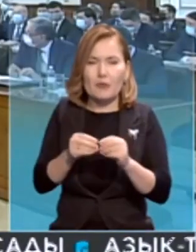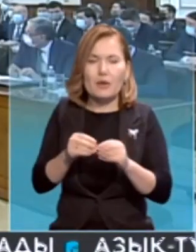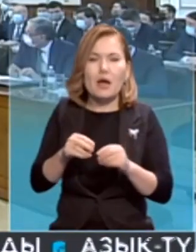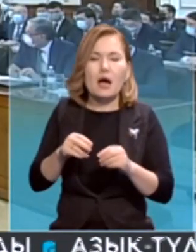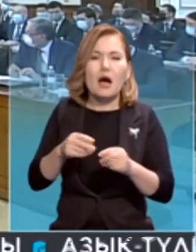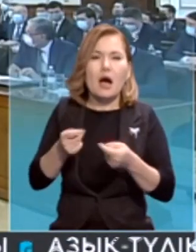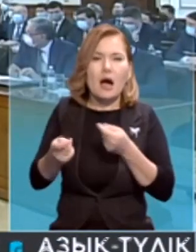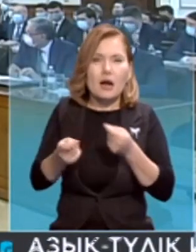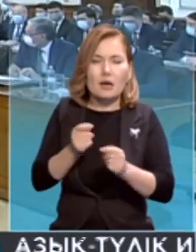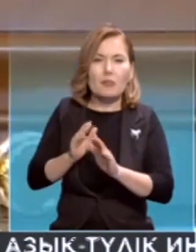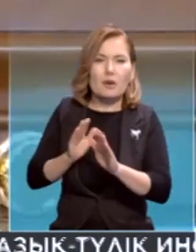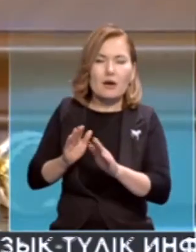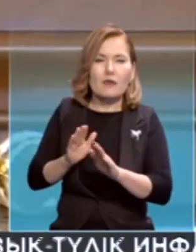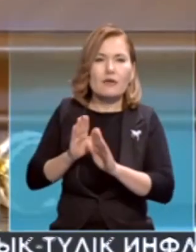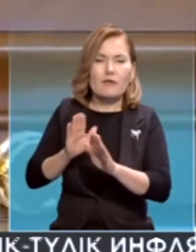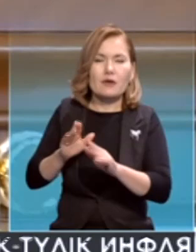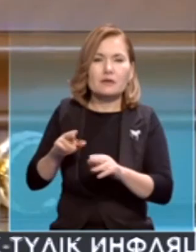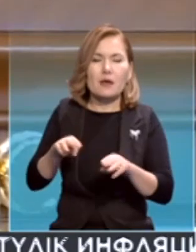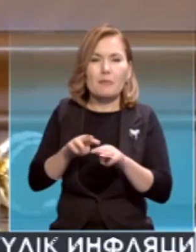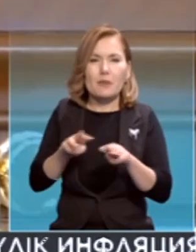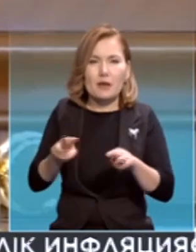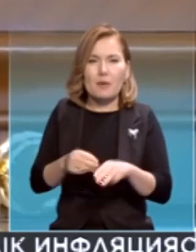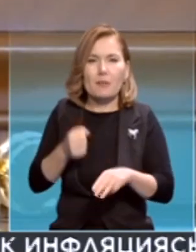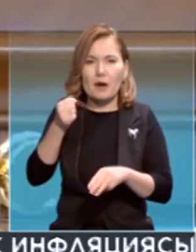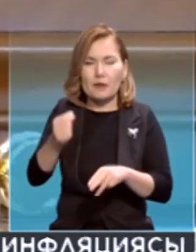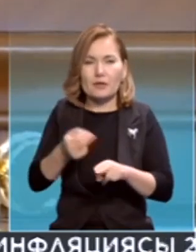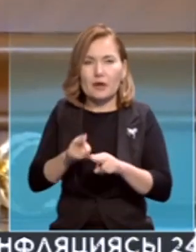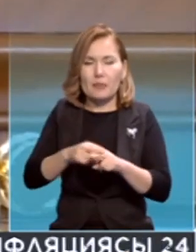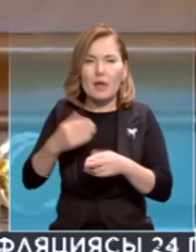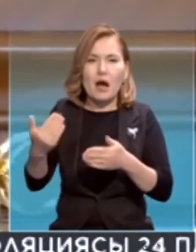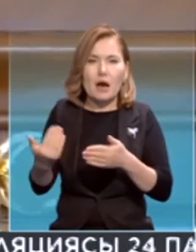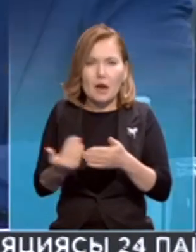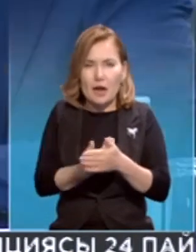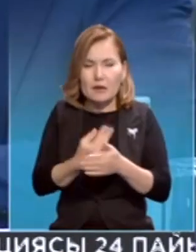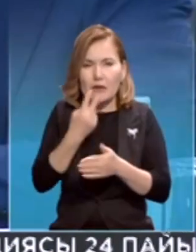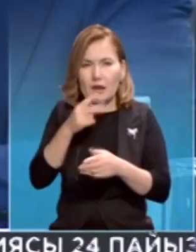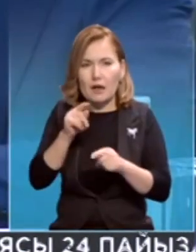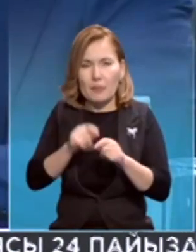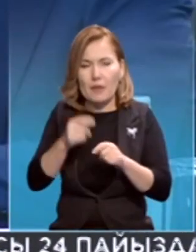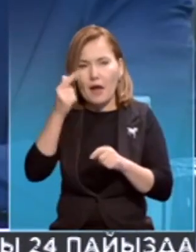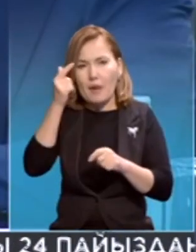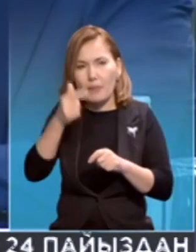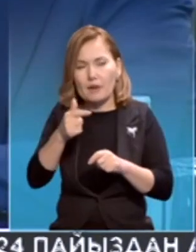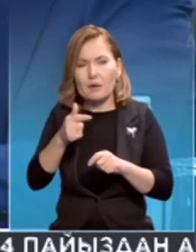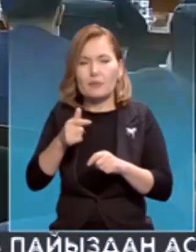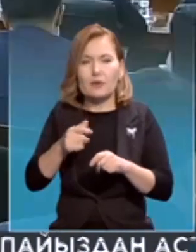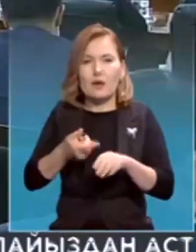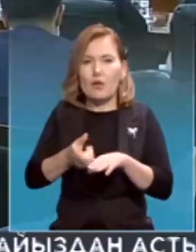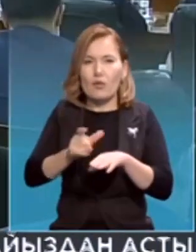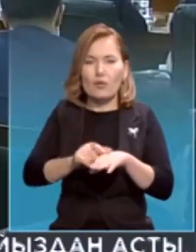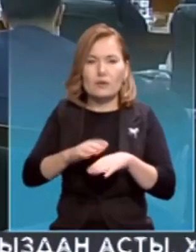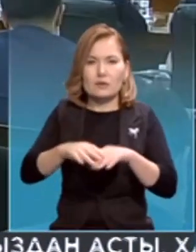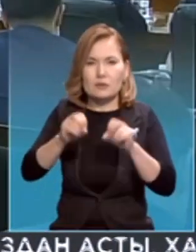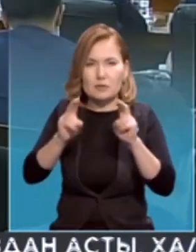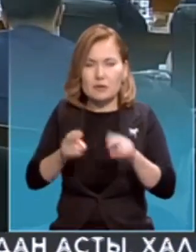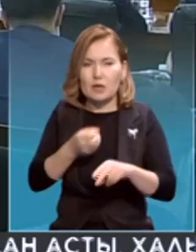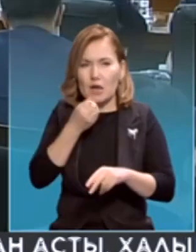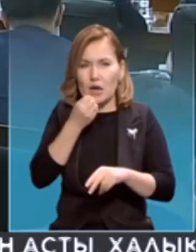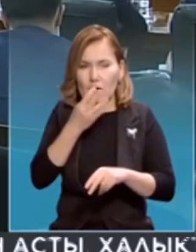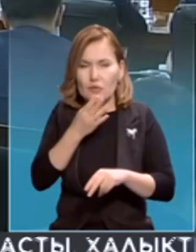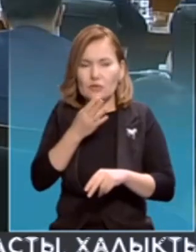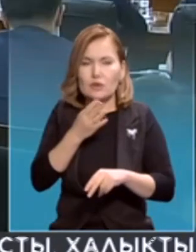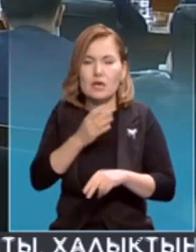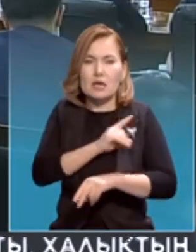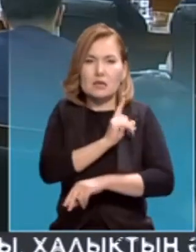орынбасарлары, вице-министр секілді қызметке тағайындалатындар қайта қаралып, білімді жалынды кадрлар келуі керек, деді Тоқаев.